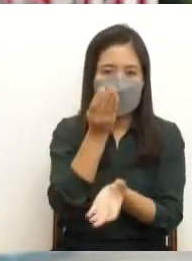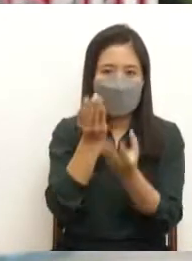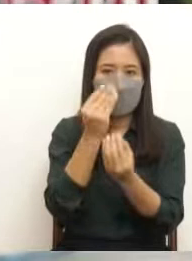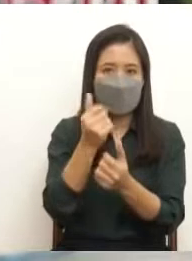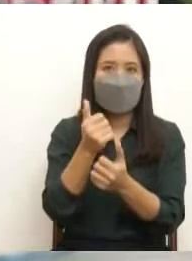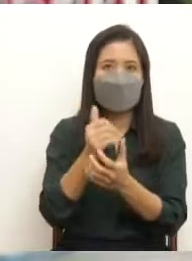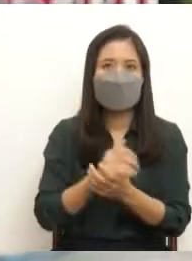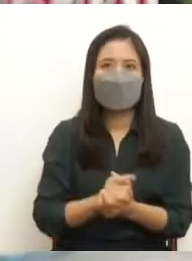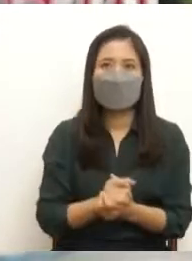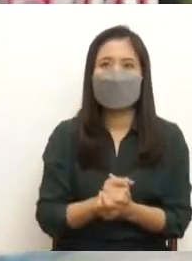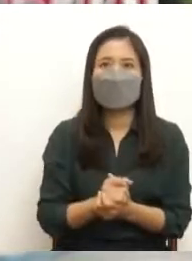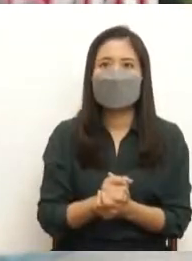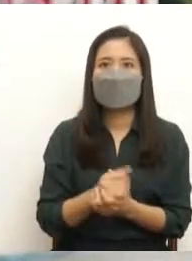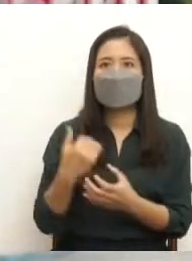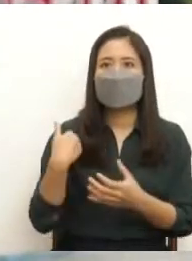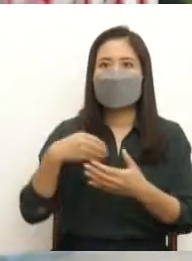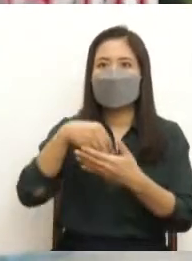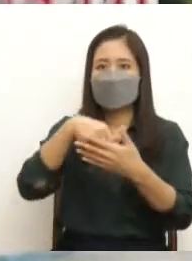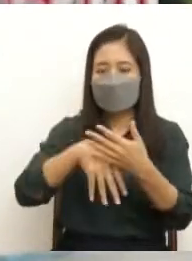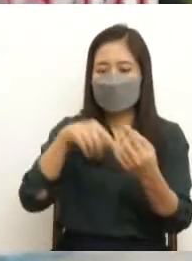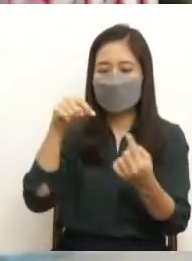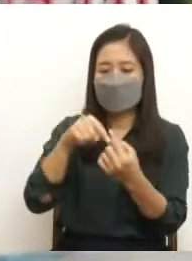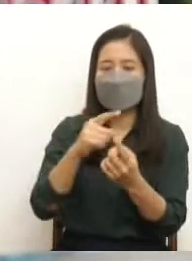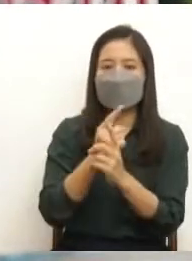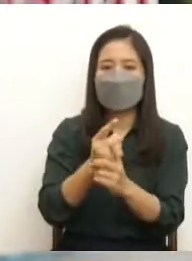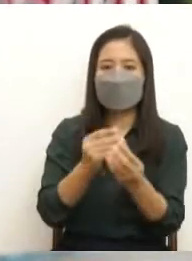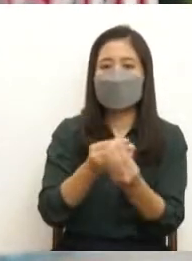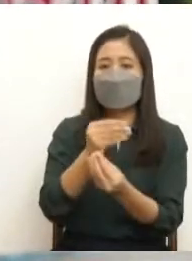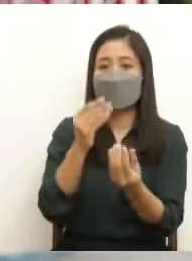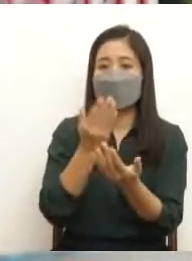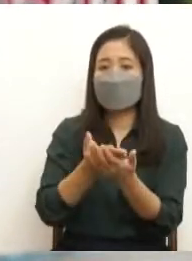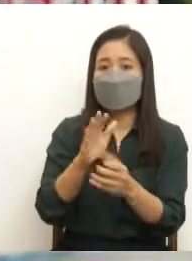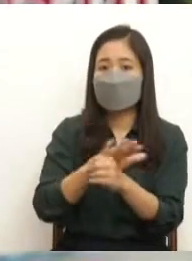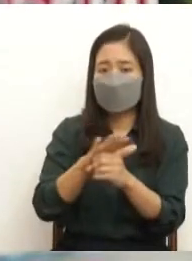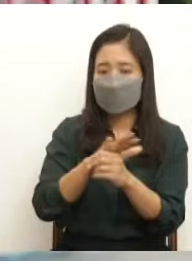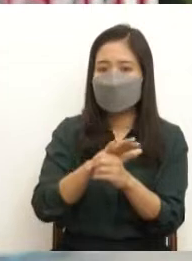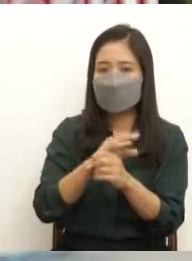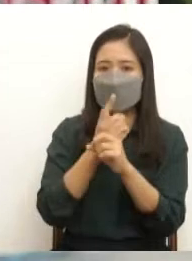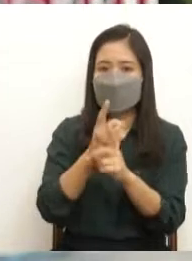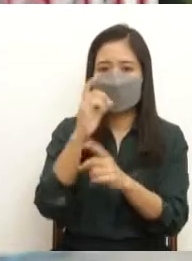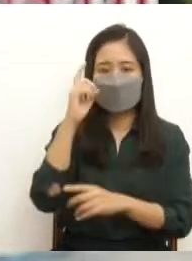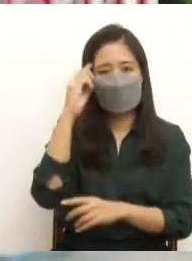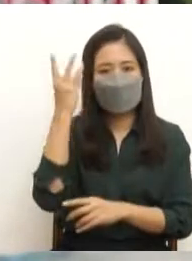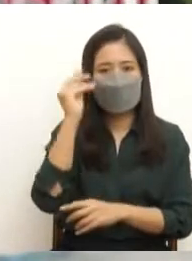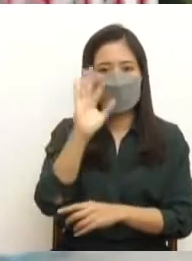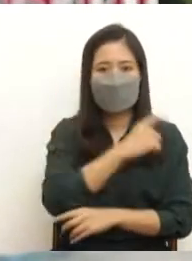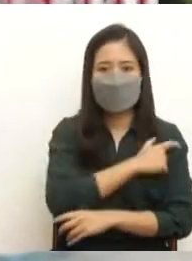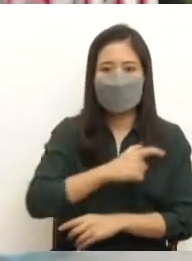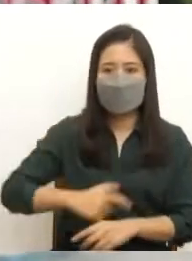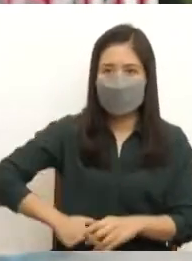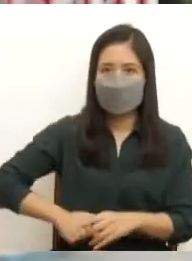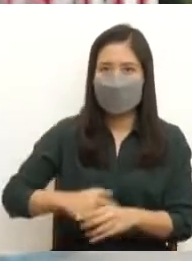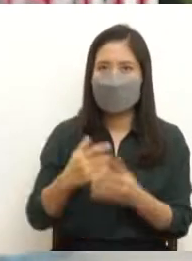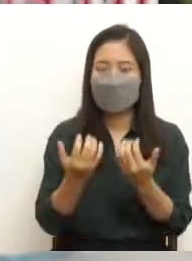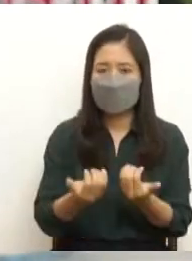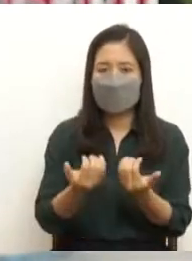ในเชิงเศรษฐกิจพอเพียงที่พระบาทสมเด็จพระเจ้าอยู่หัวนะรัชกาลที่9ถึงปัจจุ